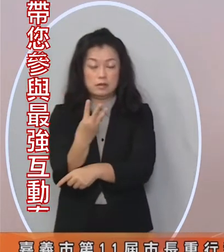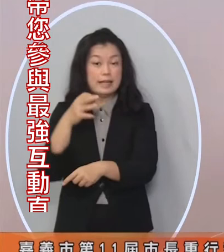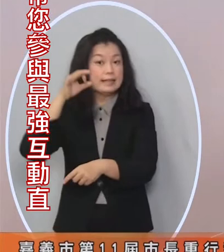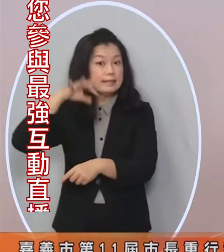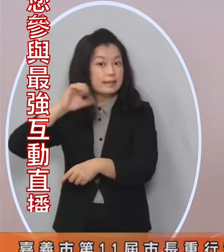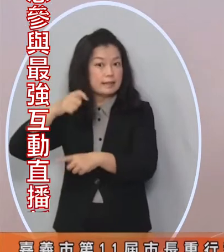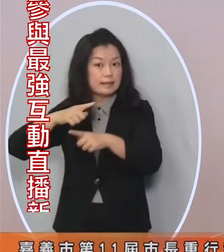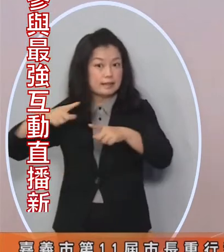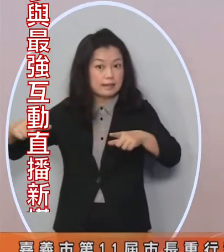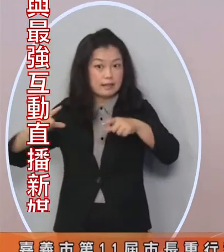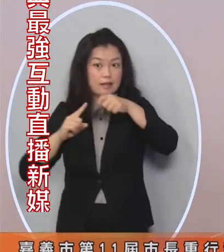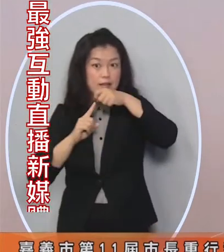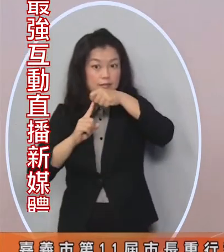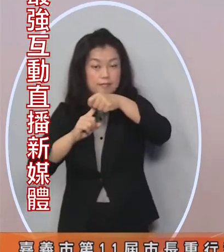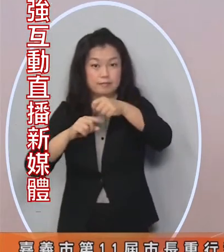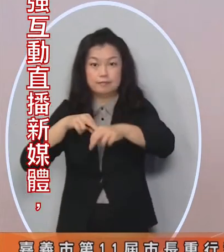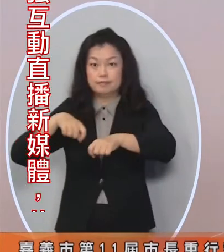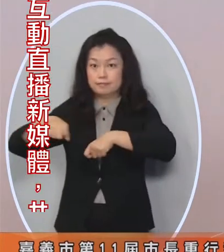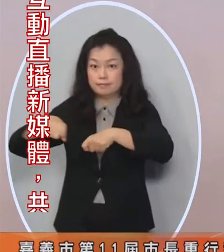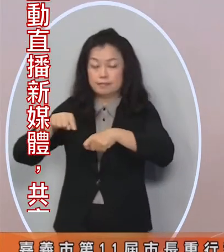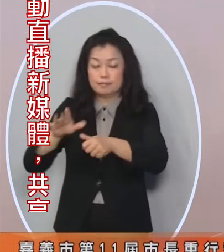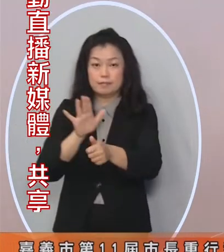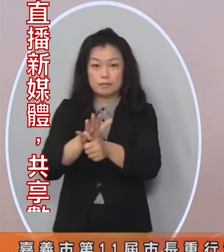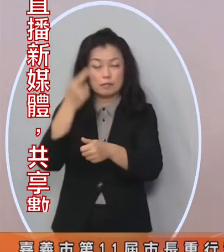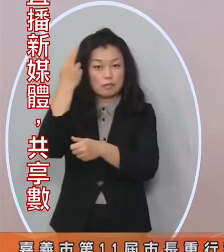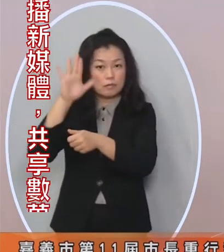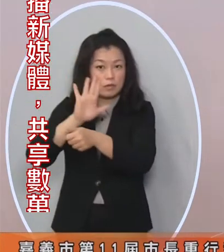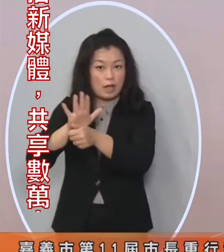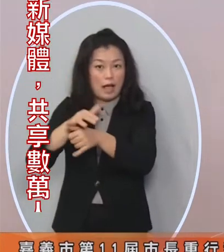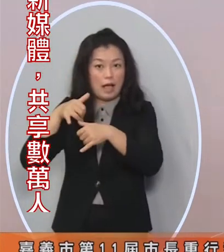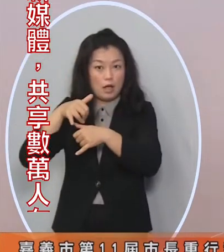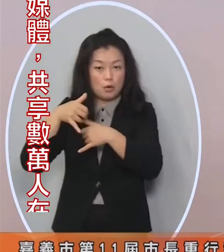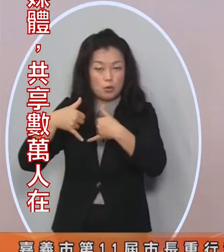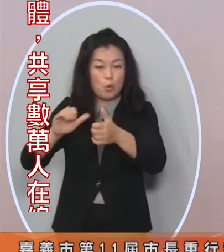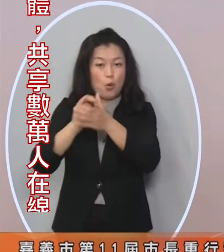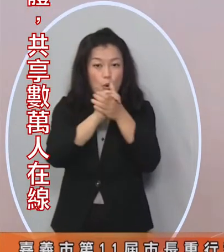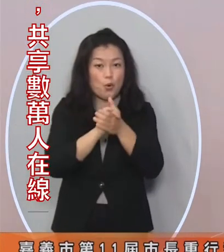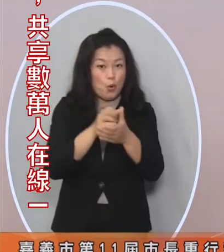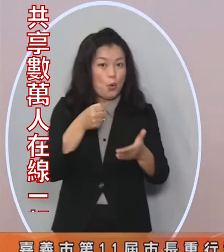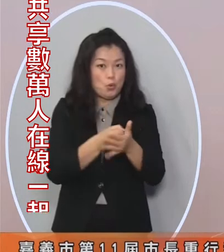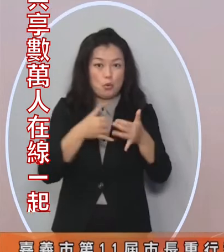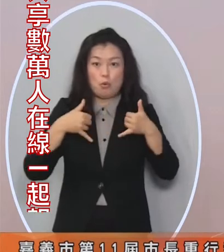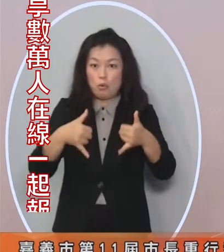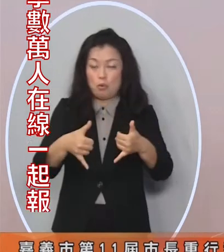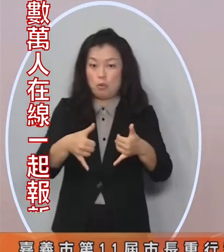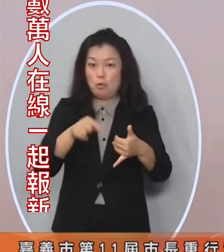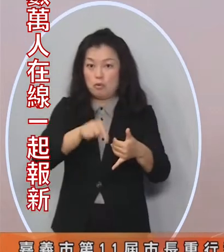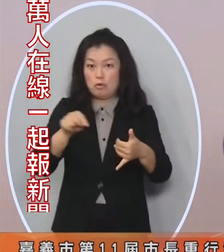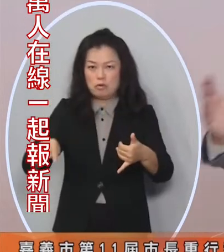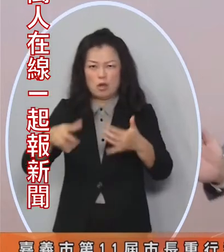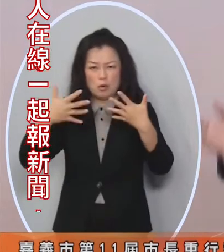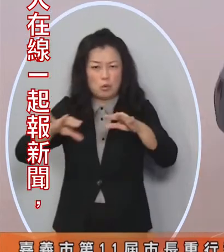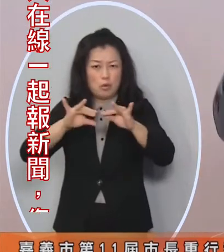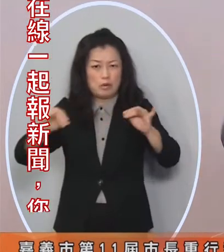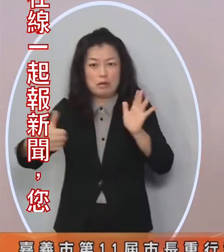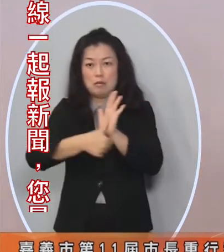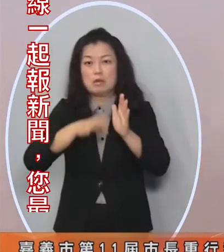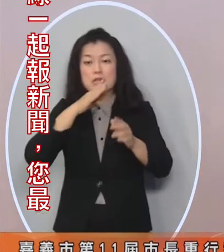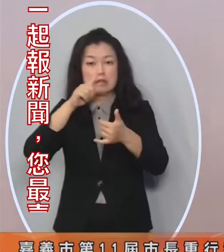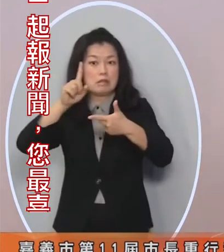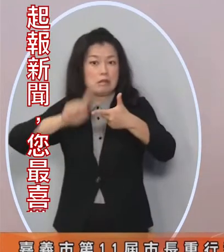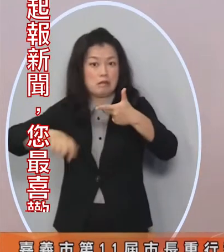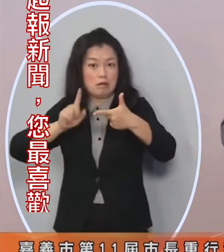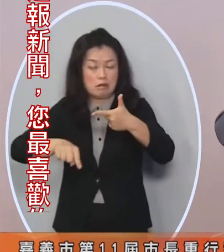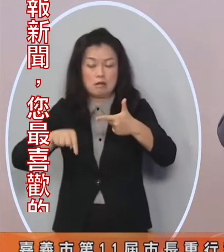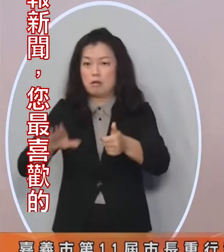划可以带动我们的博爱路、友中路，现在到目前为止都还很多是乙种工业区，带动这里的